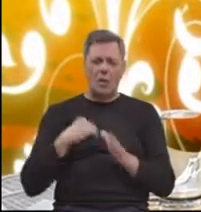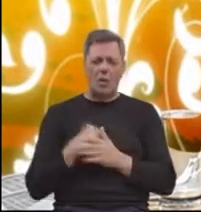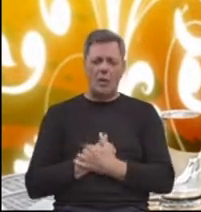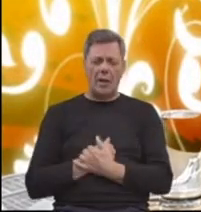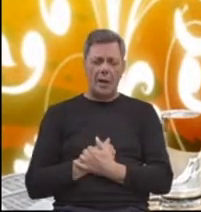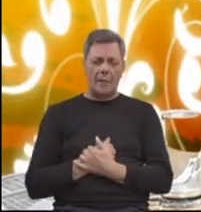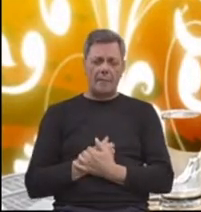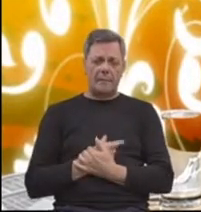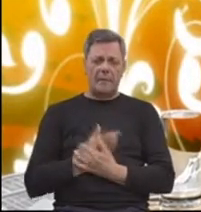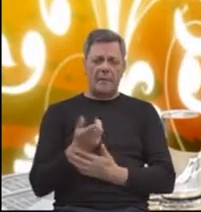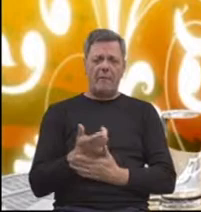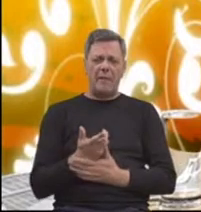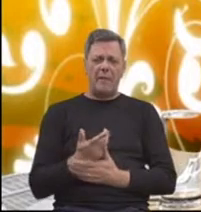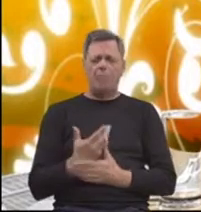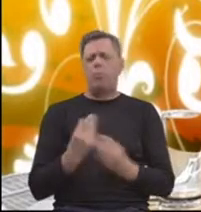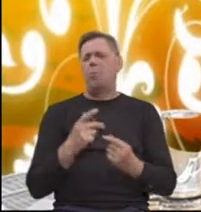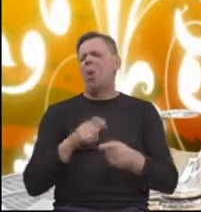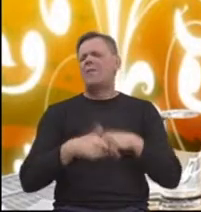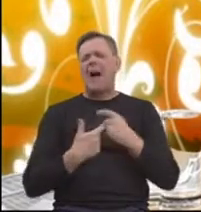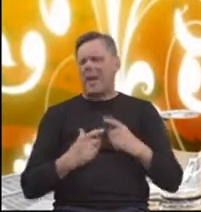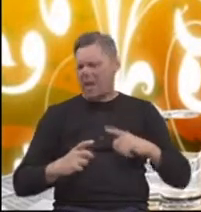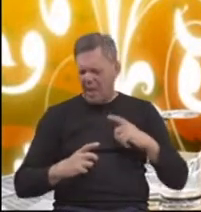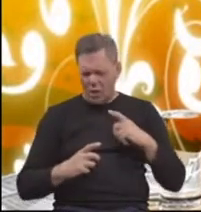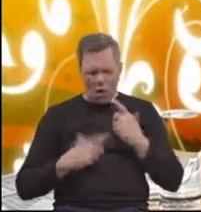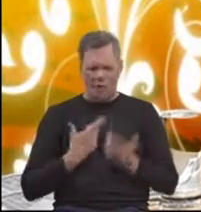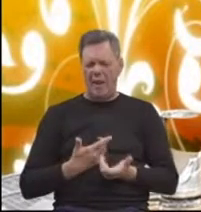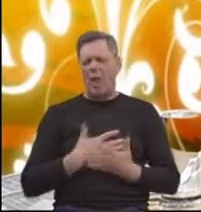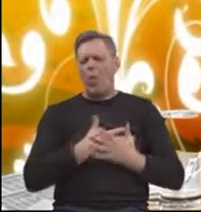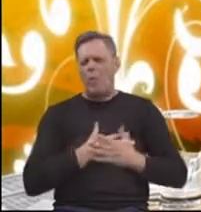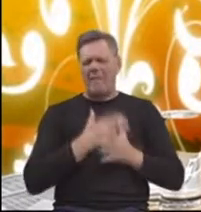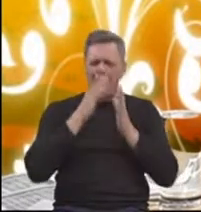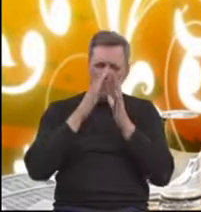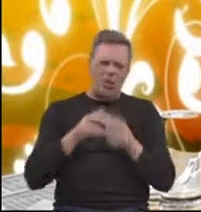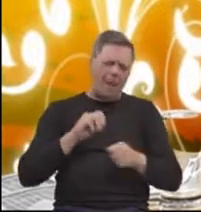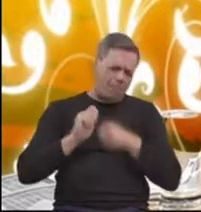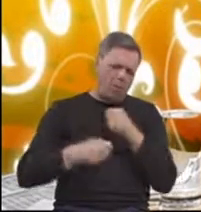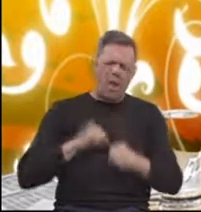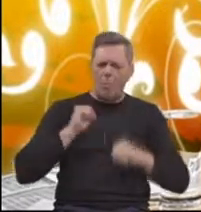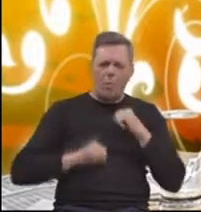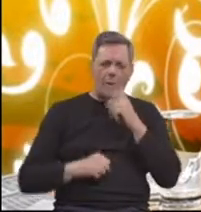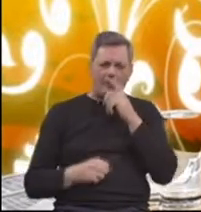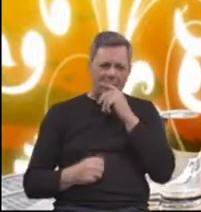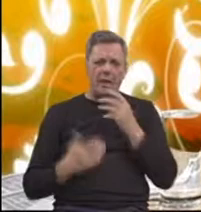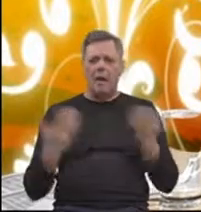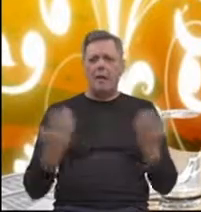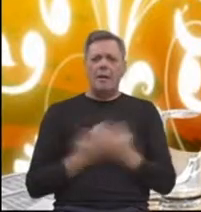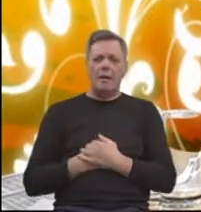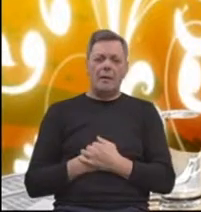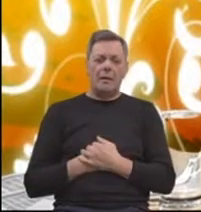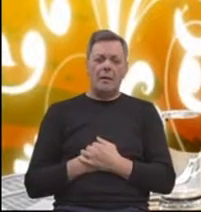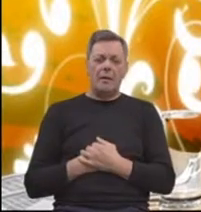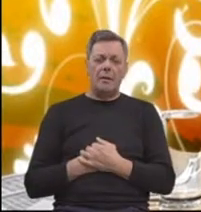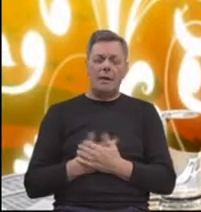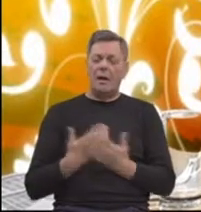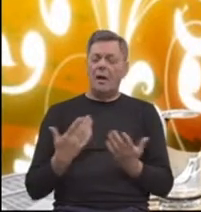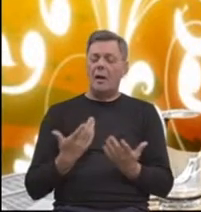ali ipak vi ste svašta doživjeli, proživjeli ljubavi, mržnje, posao, muke, sve. Pa kako za... Veli,